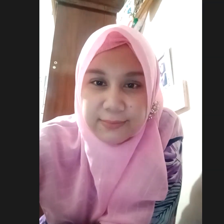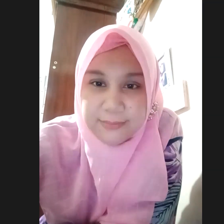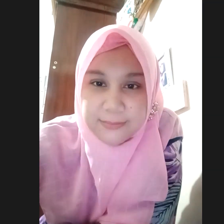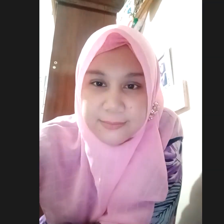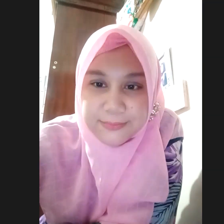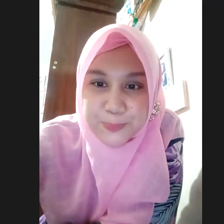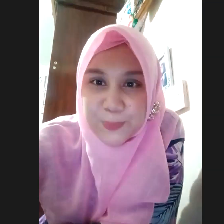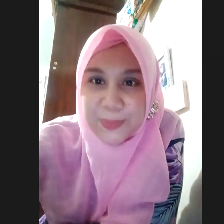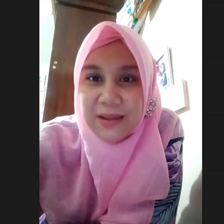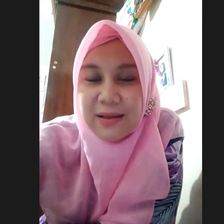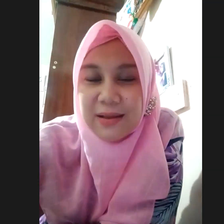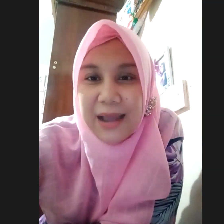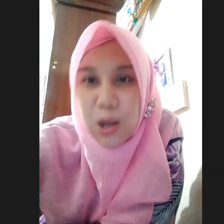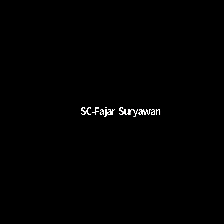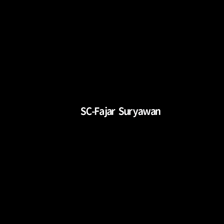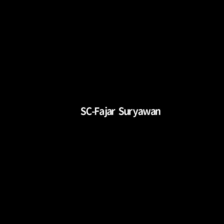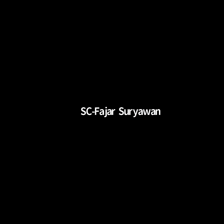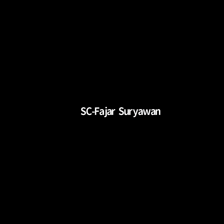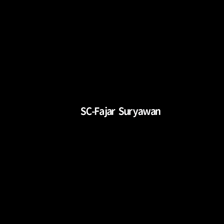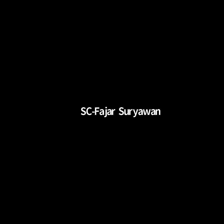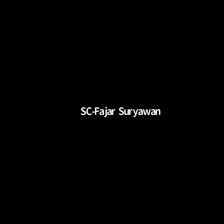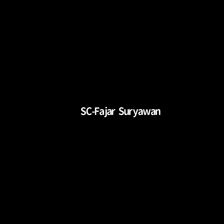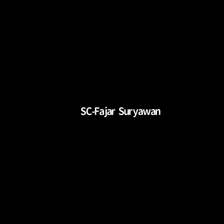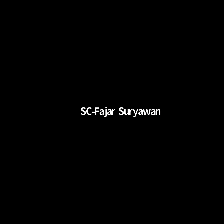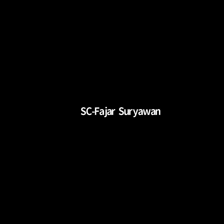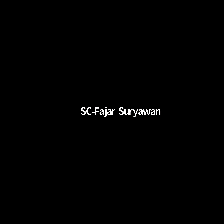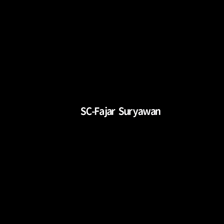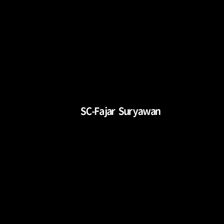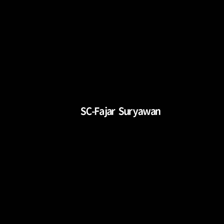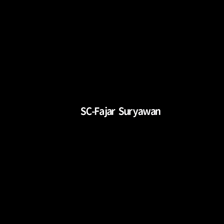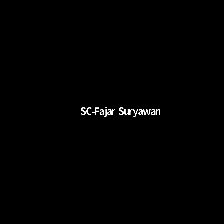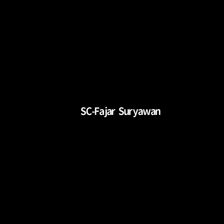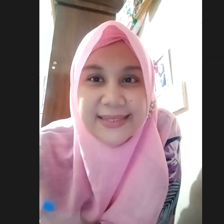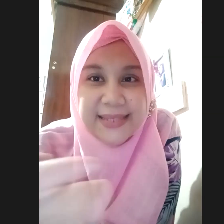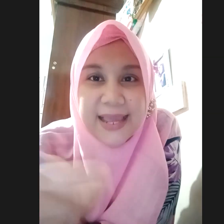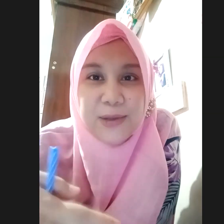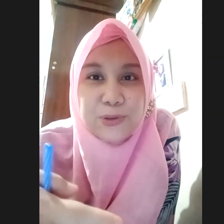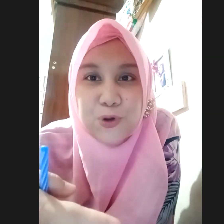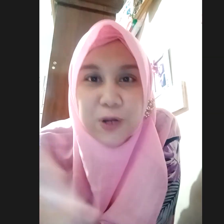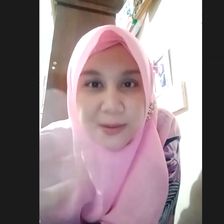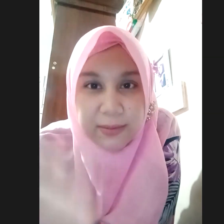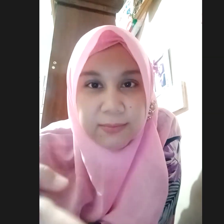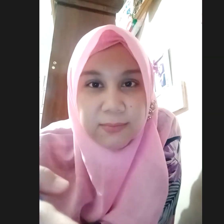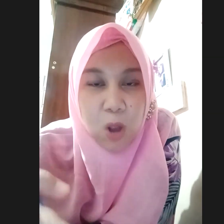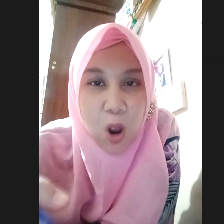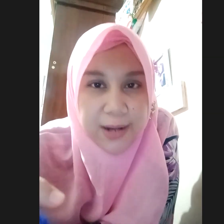Sulis. Kalau Bu Sulisnya belum bisa teknisnya untuk